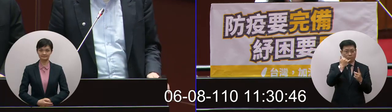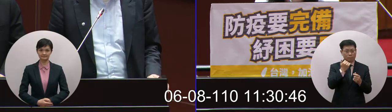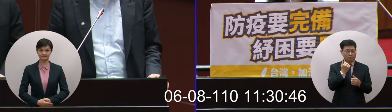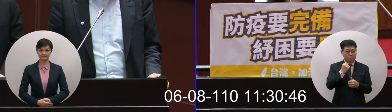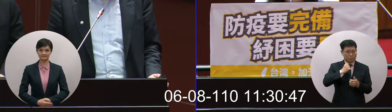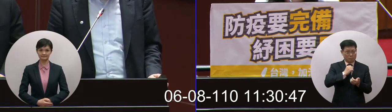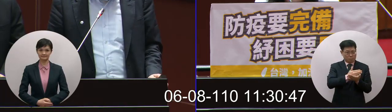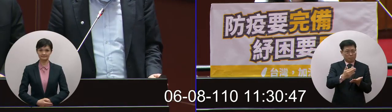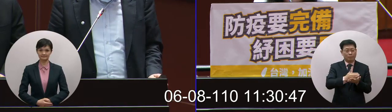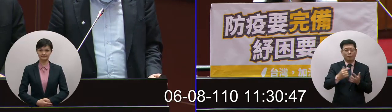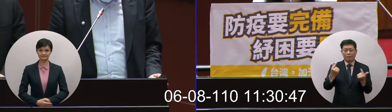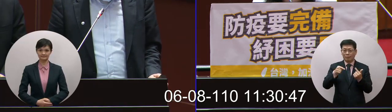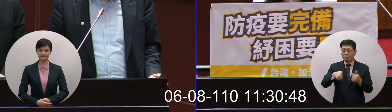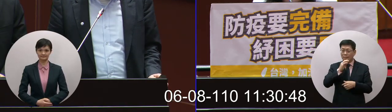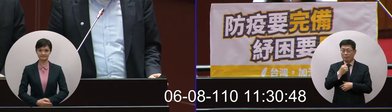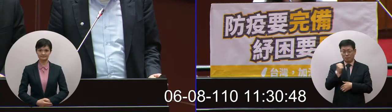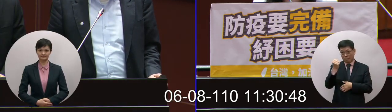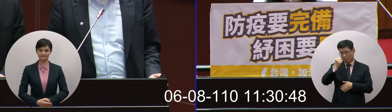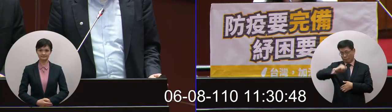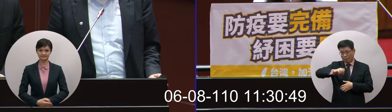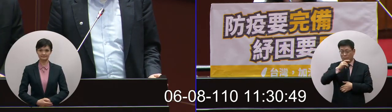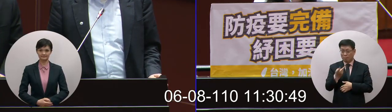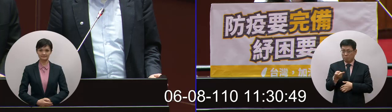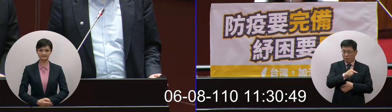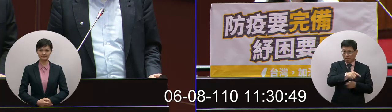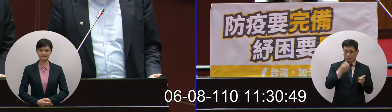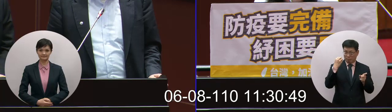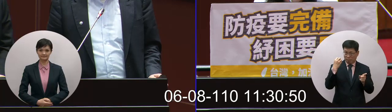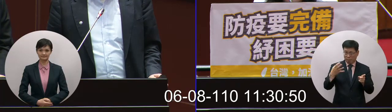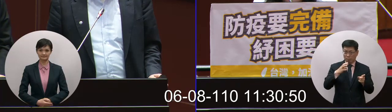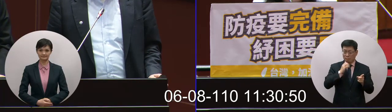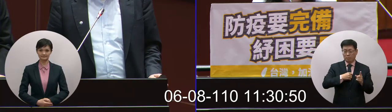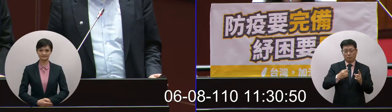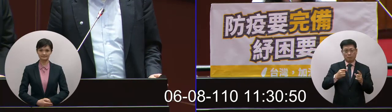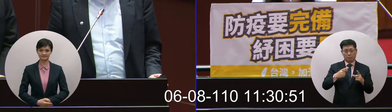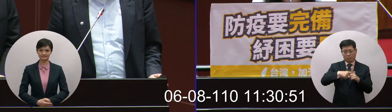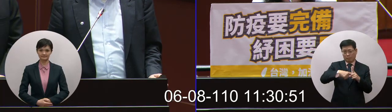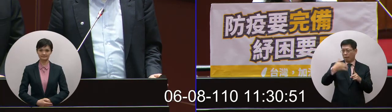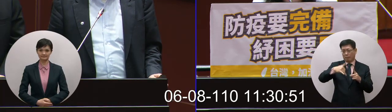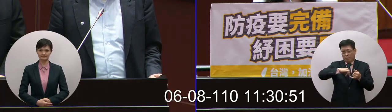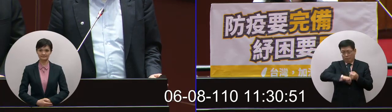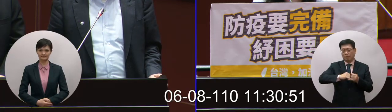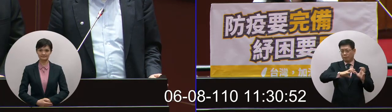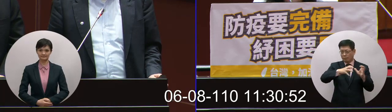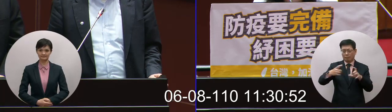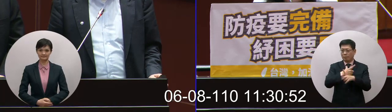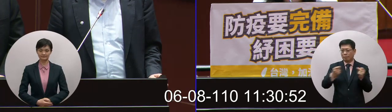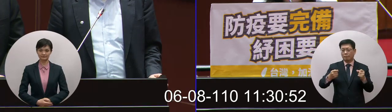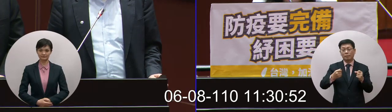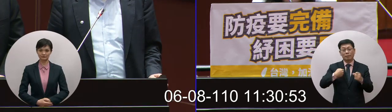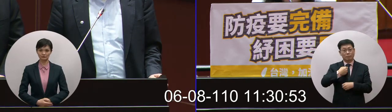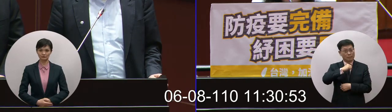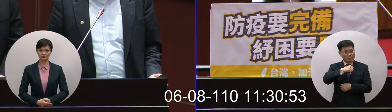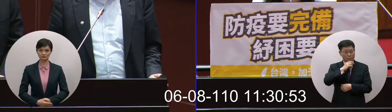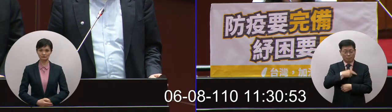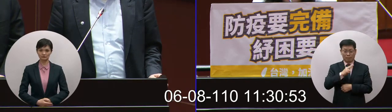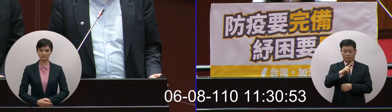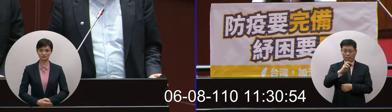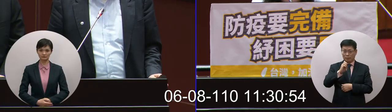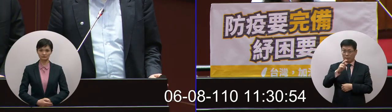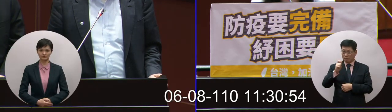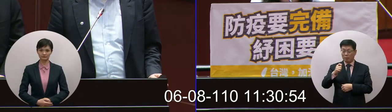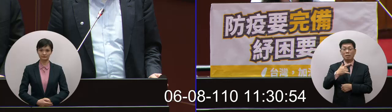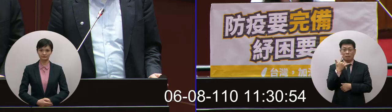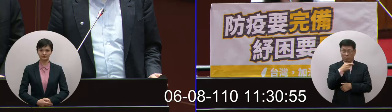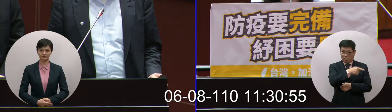要的是，我们也知道这个免疫桥接的重要指标保护力，抗体的保护力 COP 的标准，其实还没有国际的标准的情况下，那台湾的这个 EUA 的认定会在